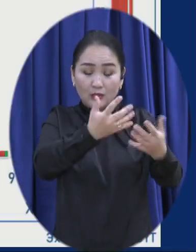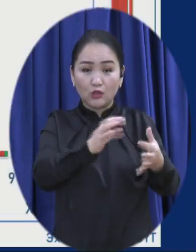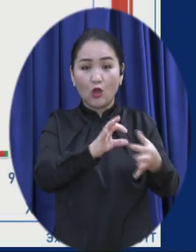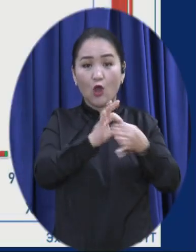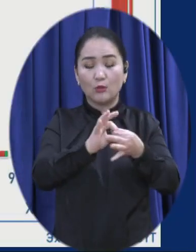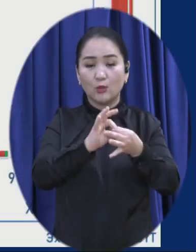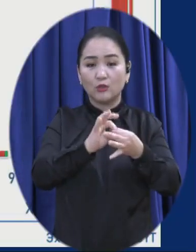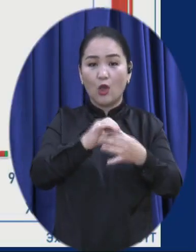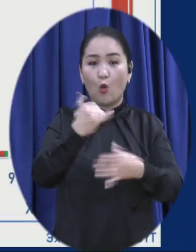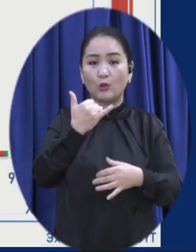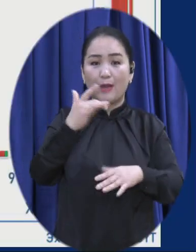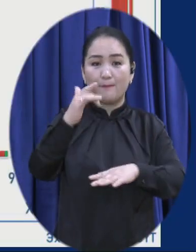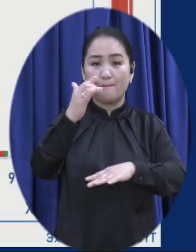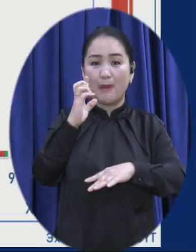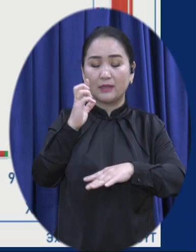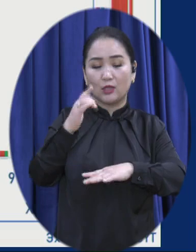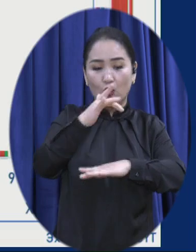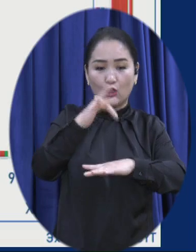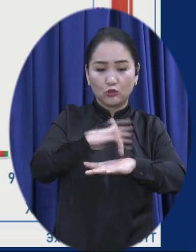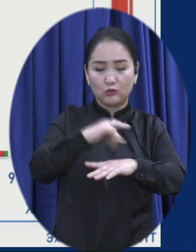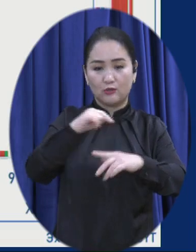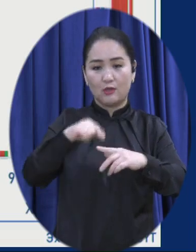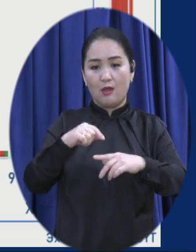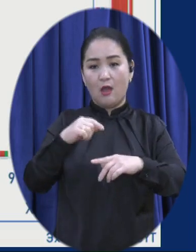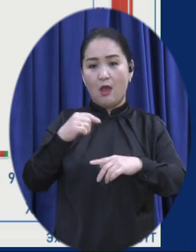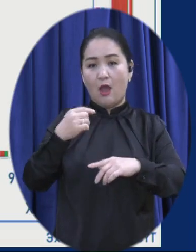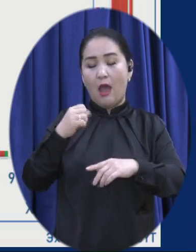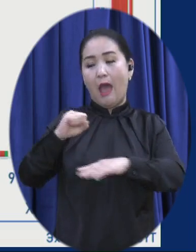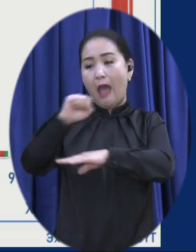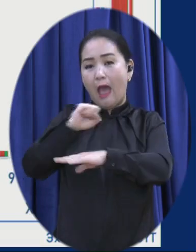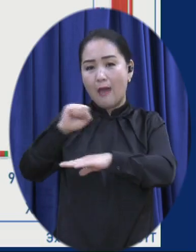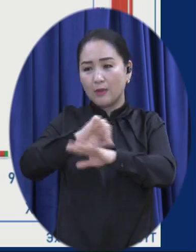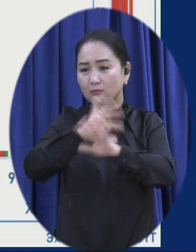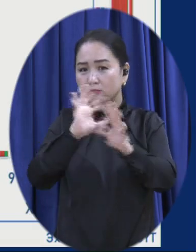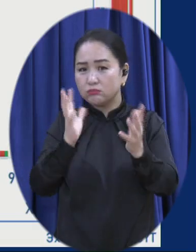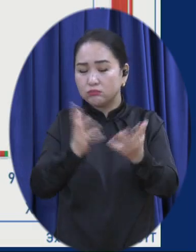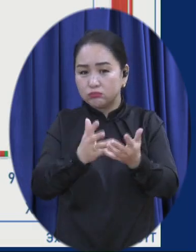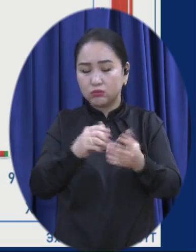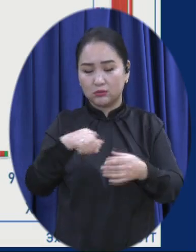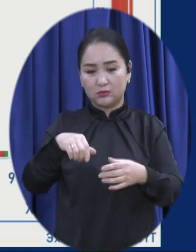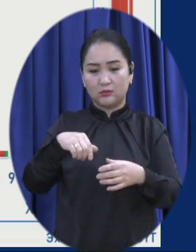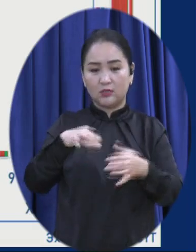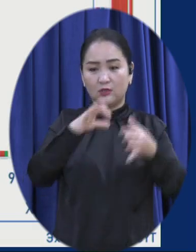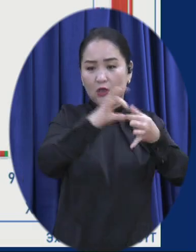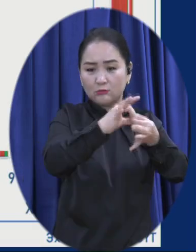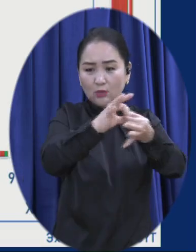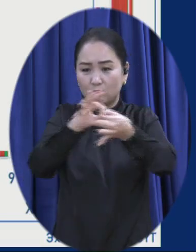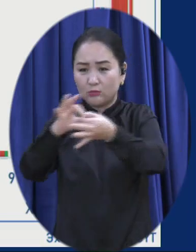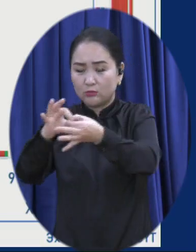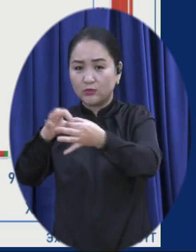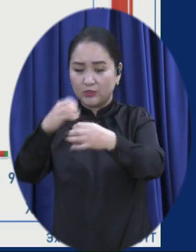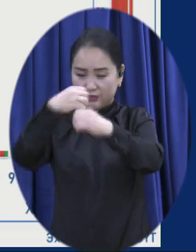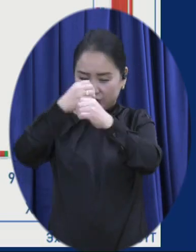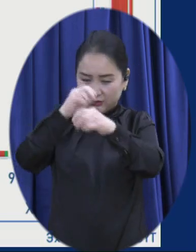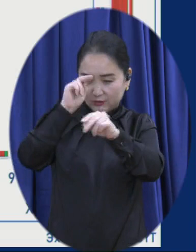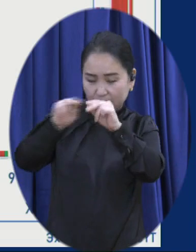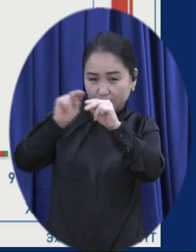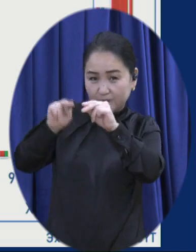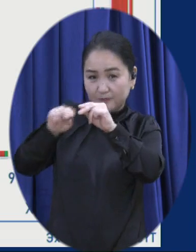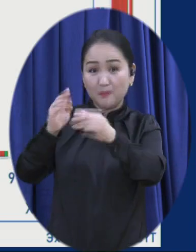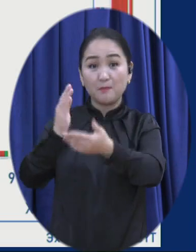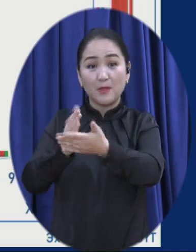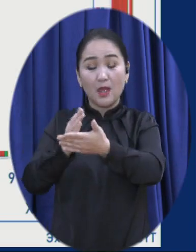бол коронавирус халдварыг илрүүлэх төрөвчлсөн болон полимеразын гинжин урвалын одоо шинжилгээ бол хийж байгаа. За энэ шинжилгээнд